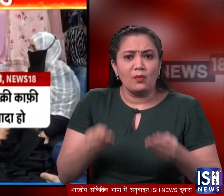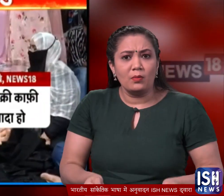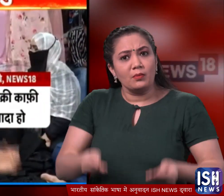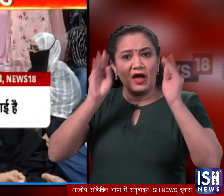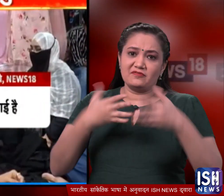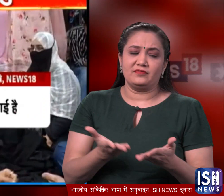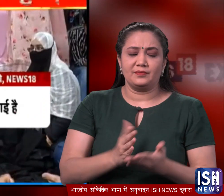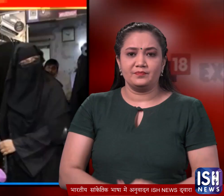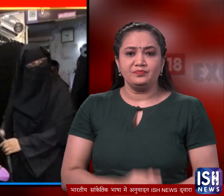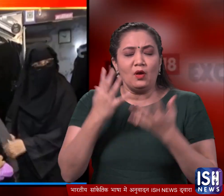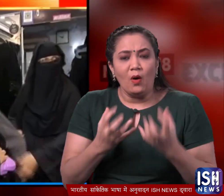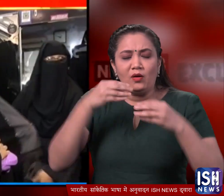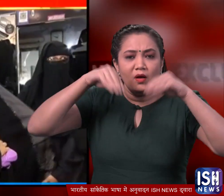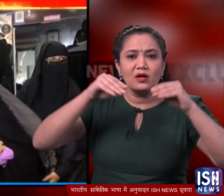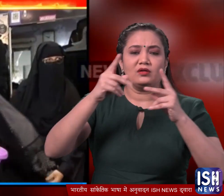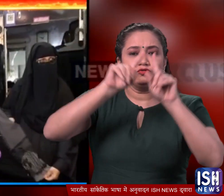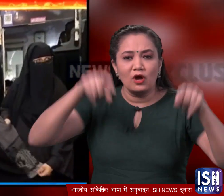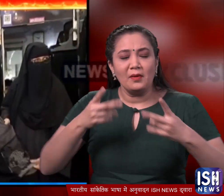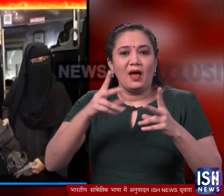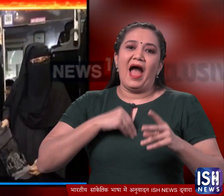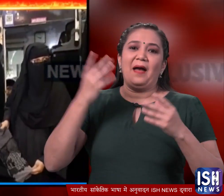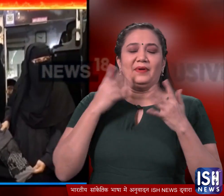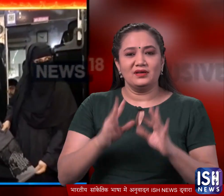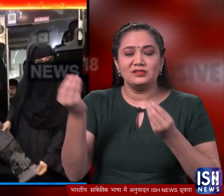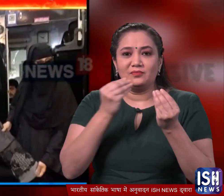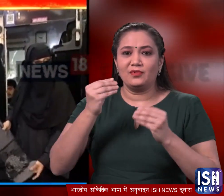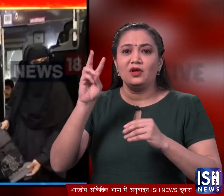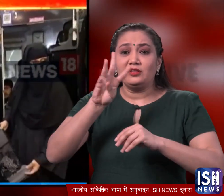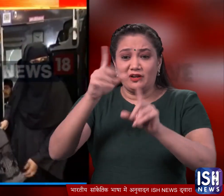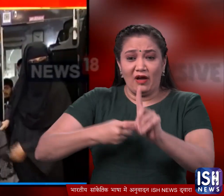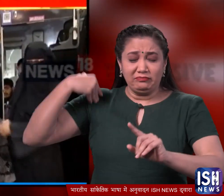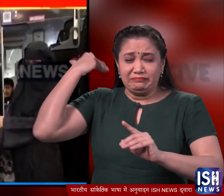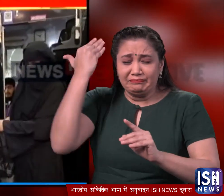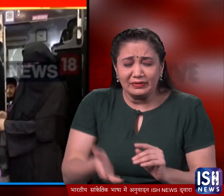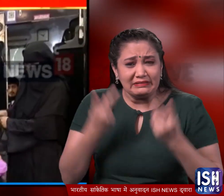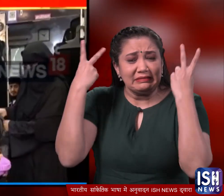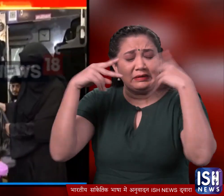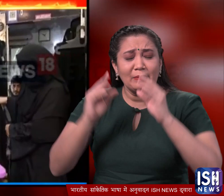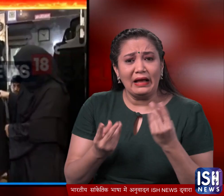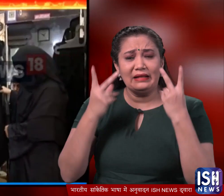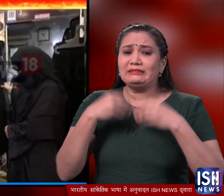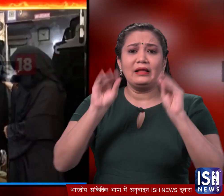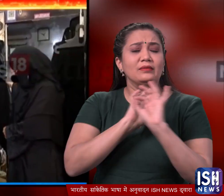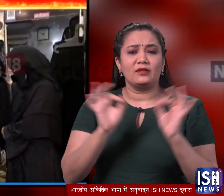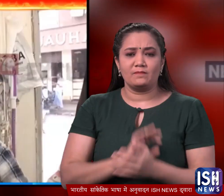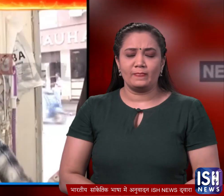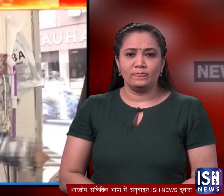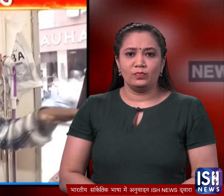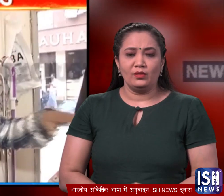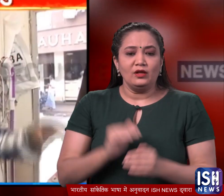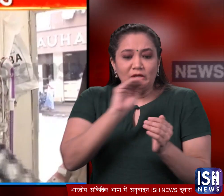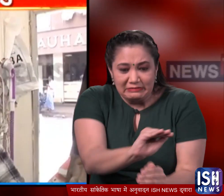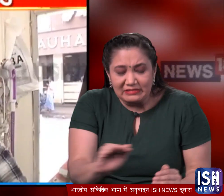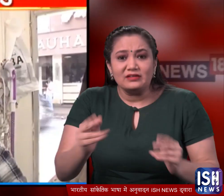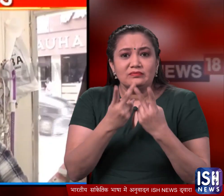बिक्री है वो काफी ज्यादा हो गई है। डिमांड बढ़ने से दुकानदार काफी खुश हैं। कुछ ने तो पिछले 35 साल में हिजाब की इतनी मांग कभी नहीं देखी।